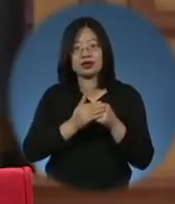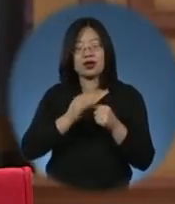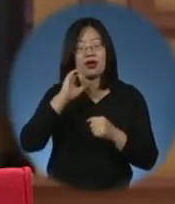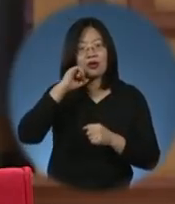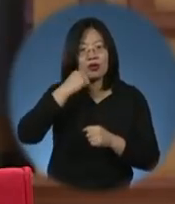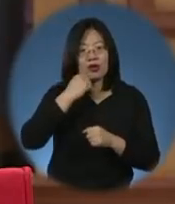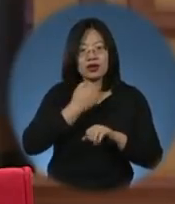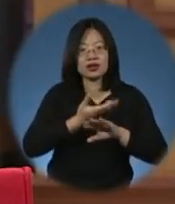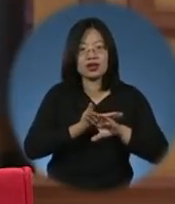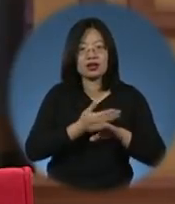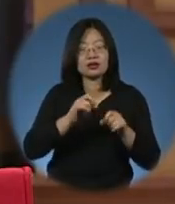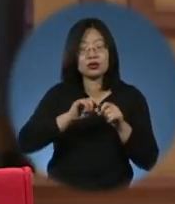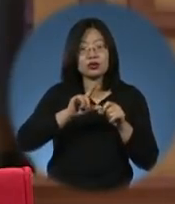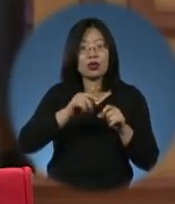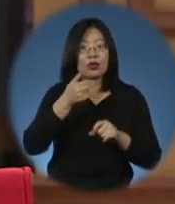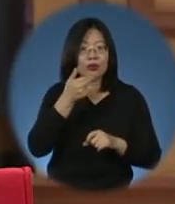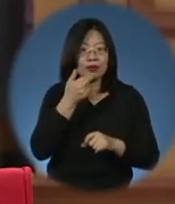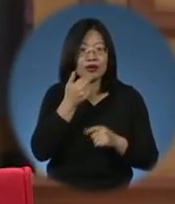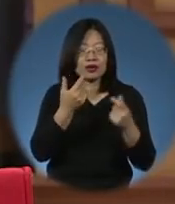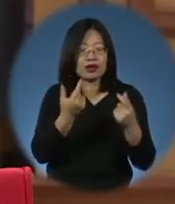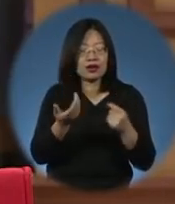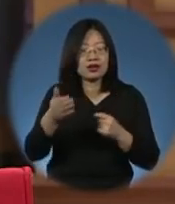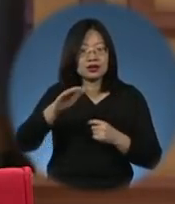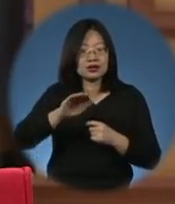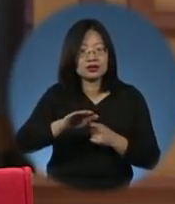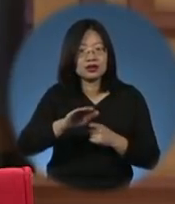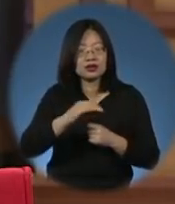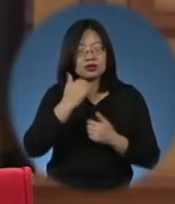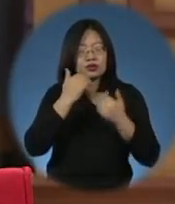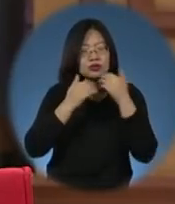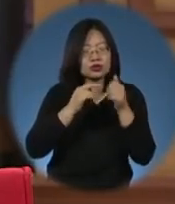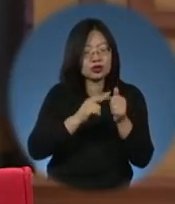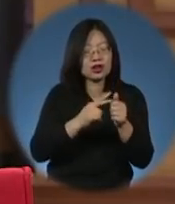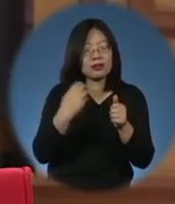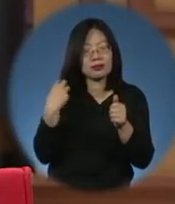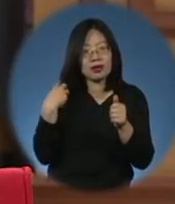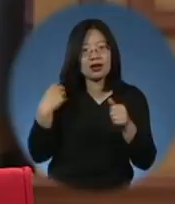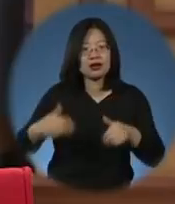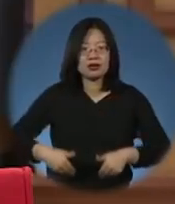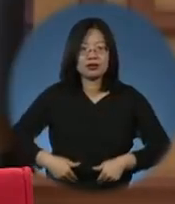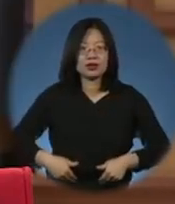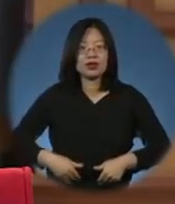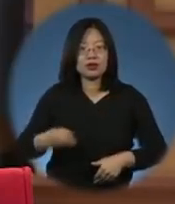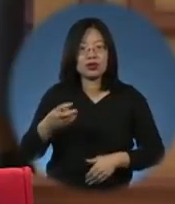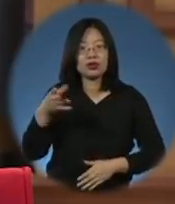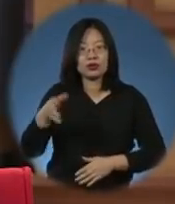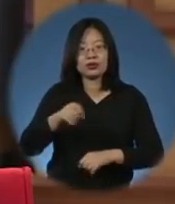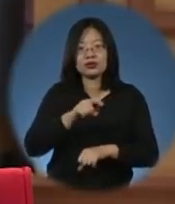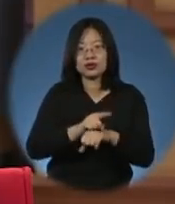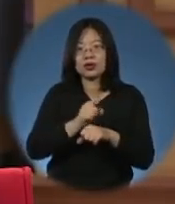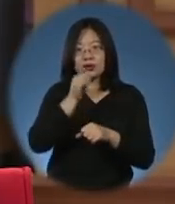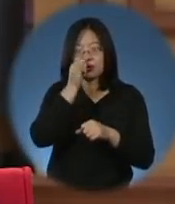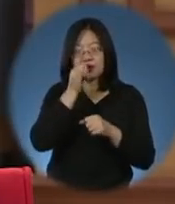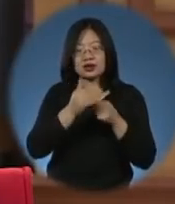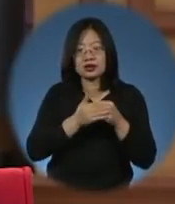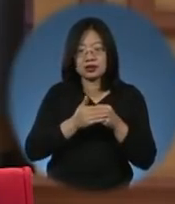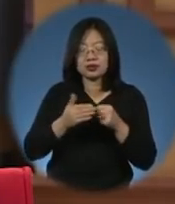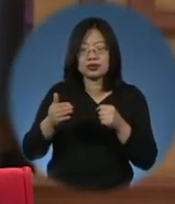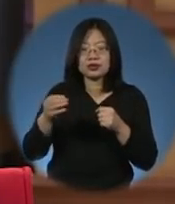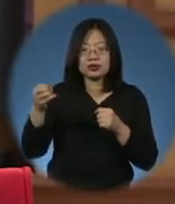어려우니 남들이 주로 하지 않는, 그러나 그 누군가는 해야 하고 그리고 또 전문성도 좀 있고